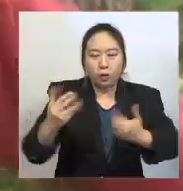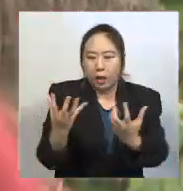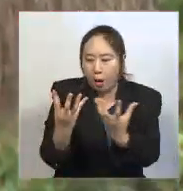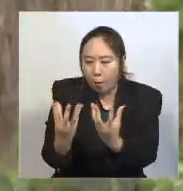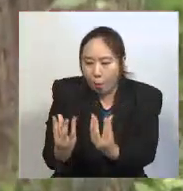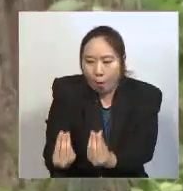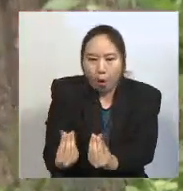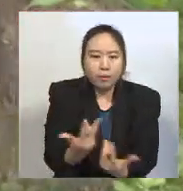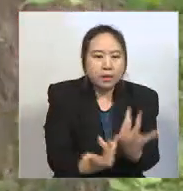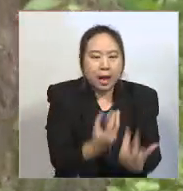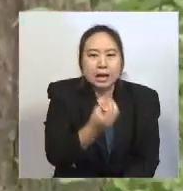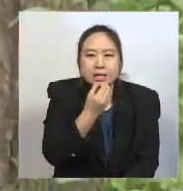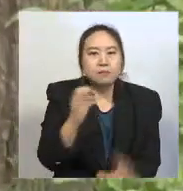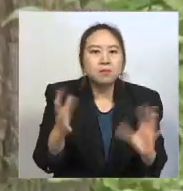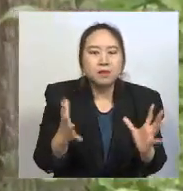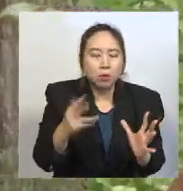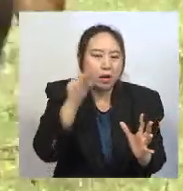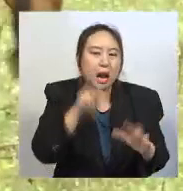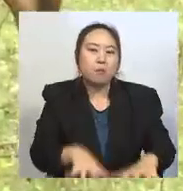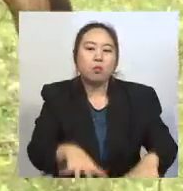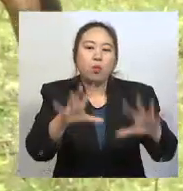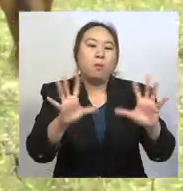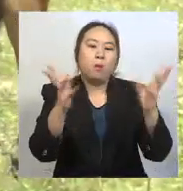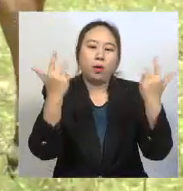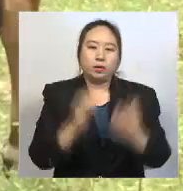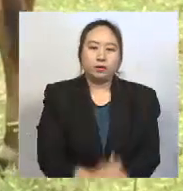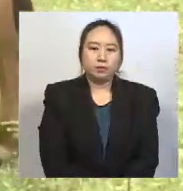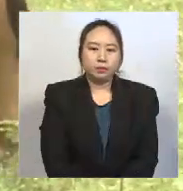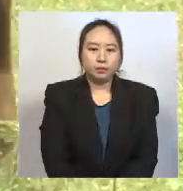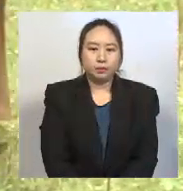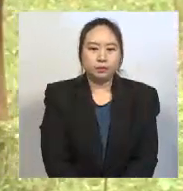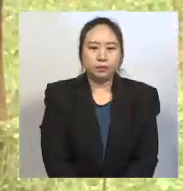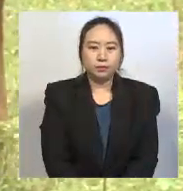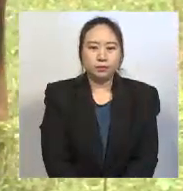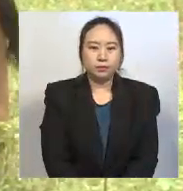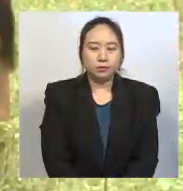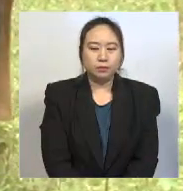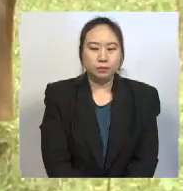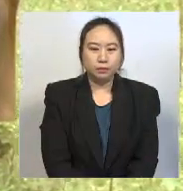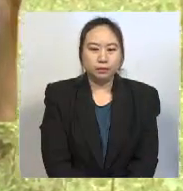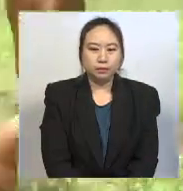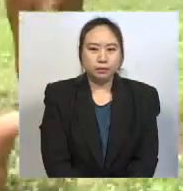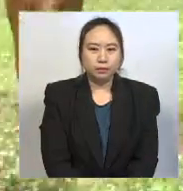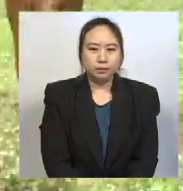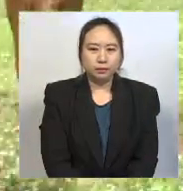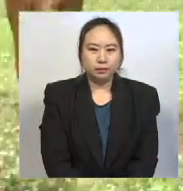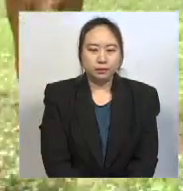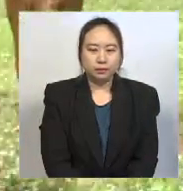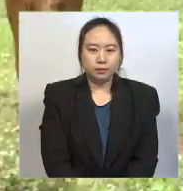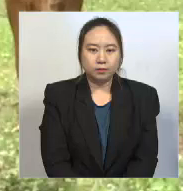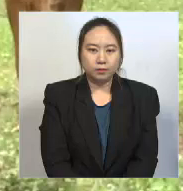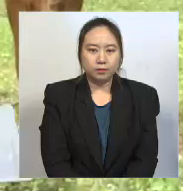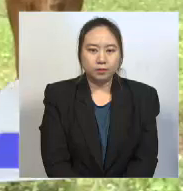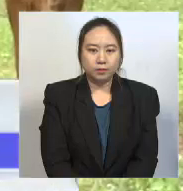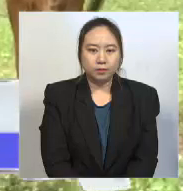แล้วก็ไม่มีหญ้าเพราะว่าถูกน้ําท่วมนั่นเองค่ะ ออกหน้าลวงหน้าออกขึ้นไม่มีลวงหน้าลวงหน้าแรกนึ